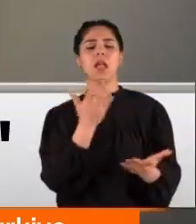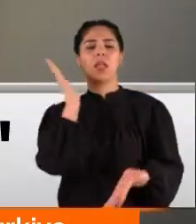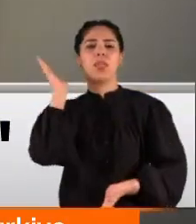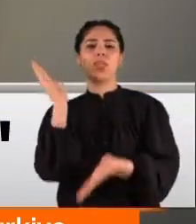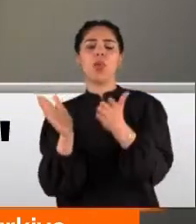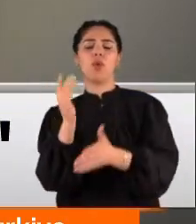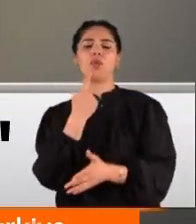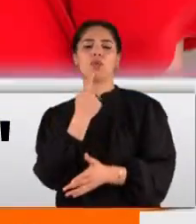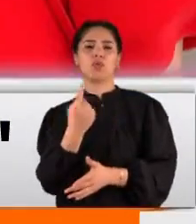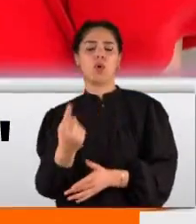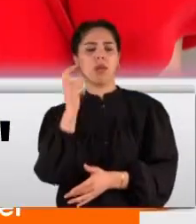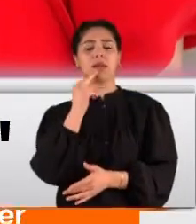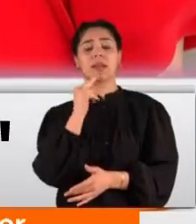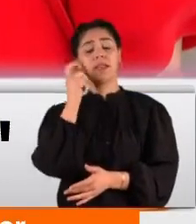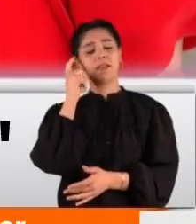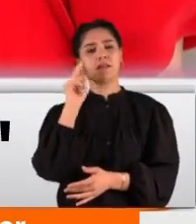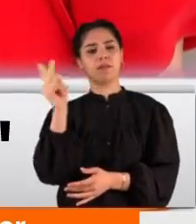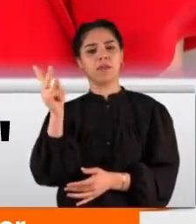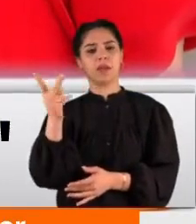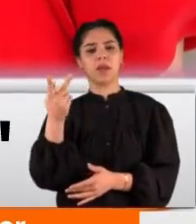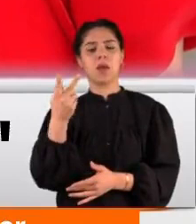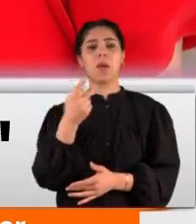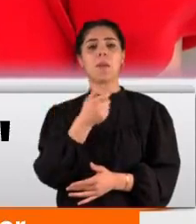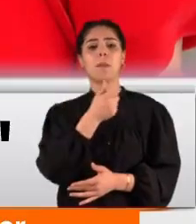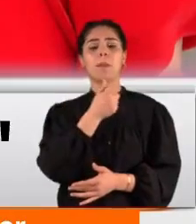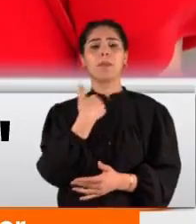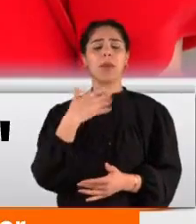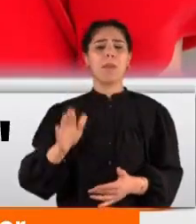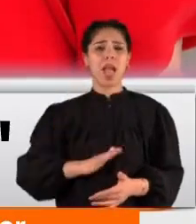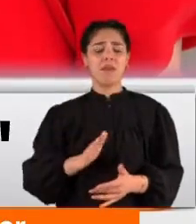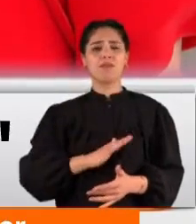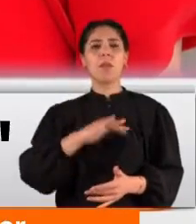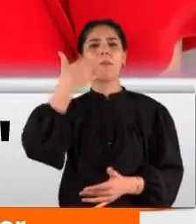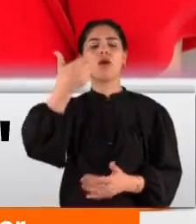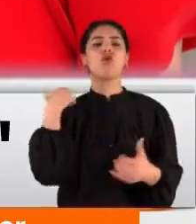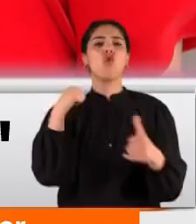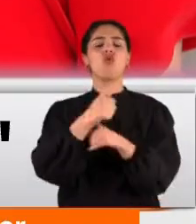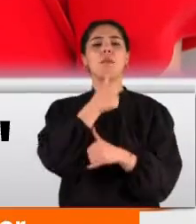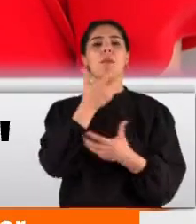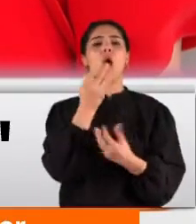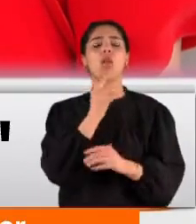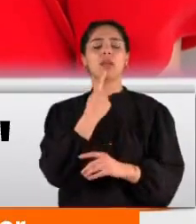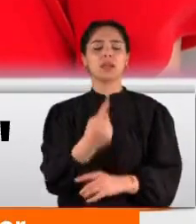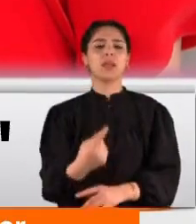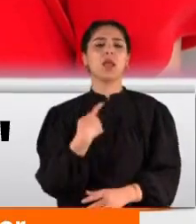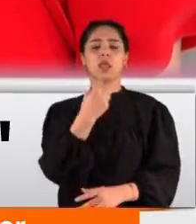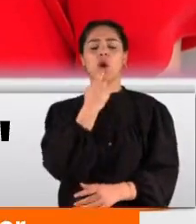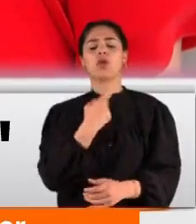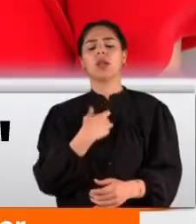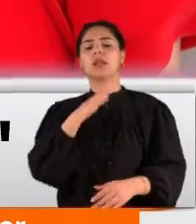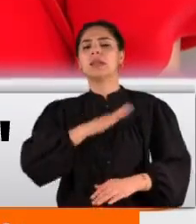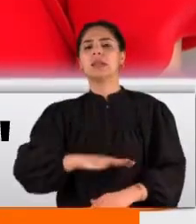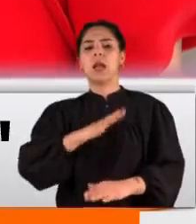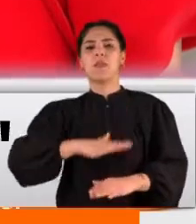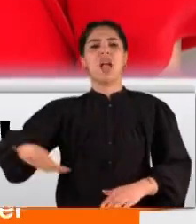şiddet gördüğünü iddia ediyorduk evladım balık elinde büyümesin diye dört seneden beridir benim Çekmediğim kalmadı Ama